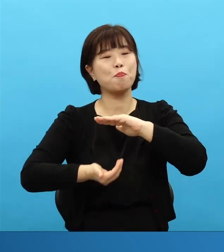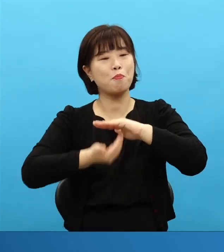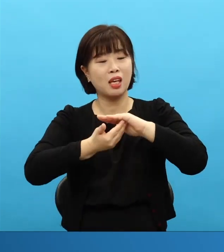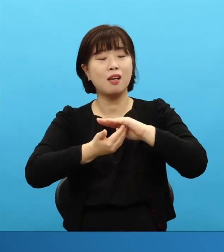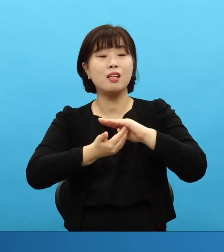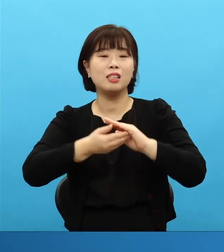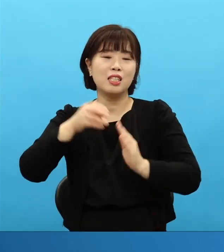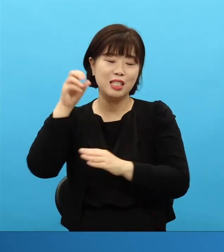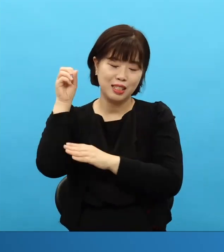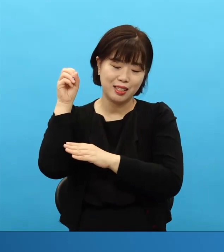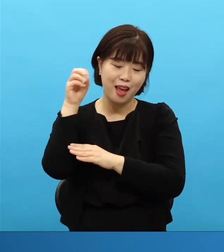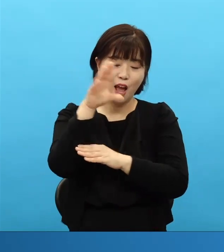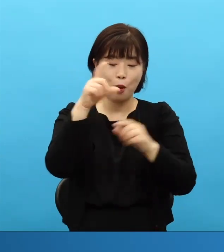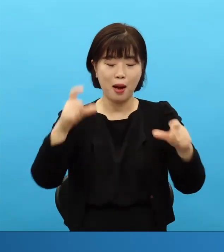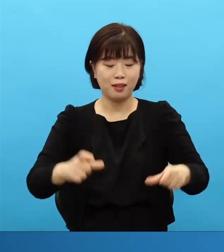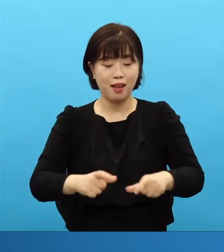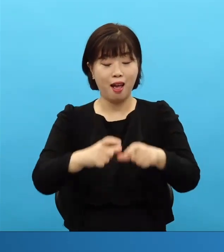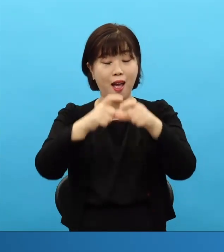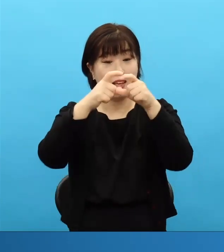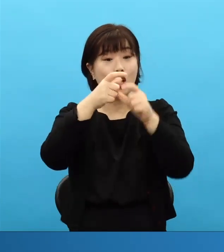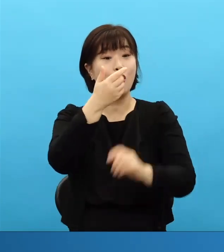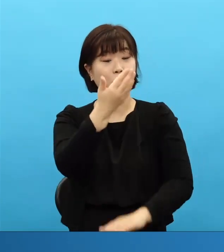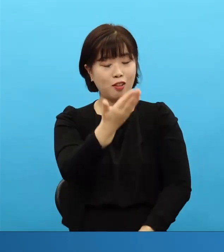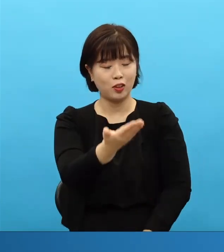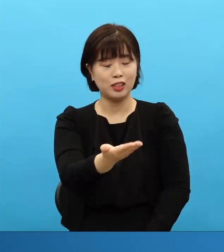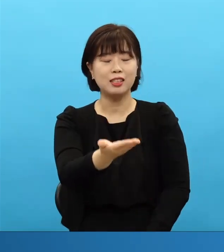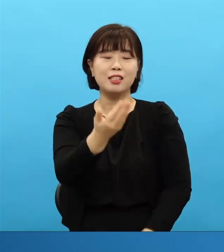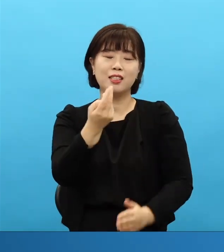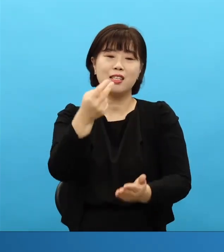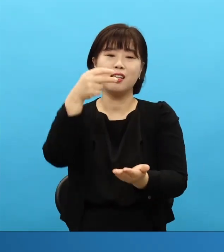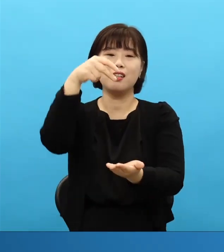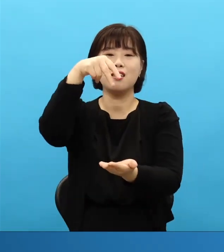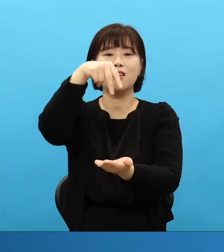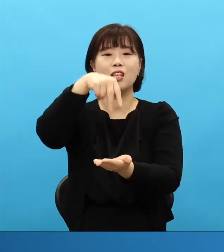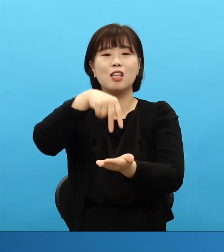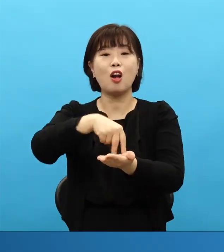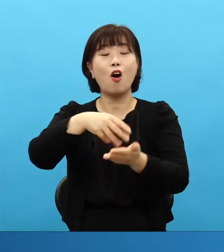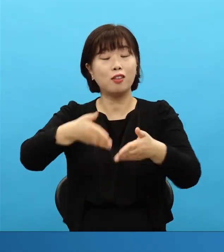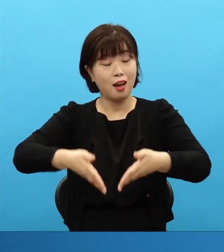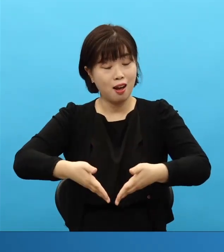이루셨네. 빛의 망대여 너는